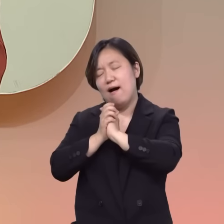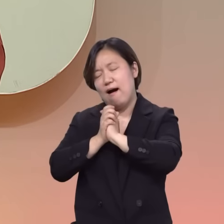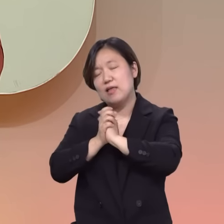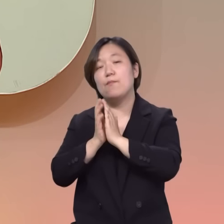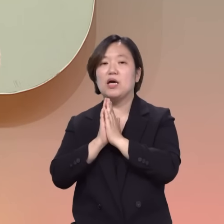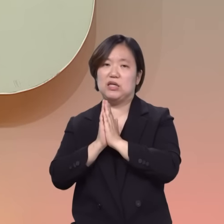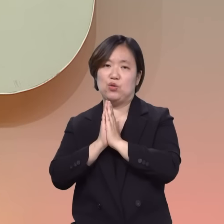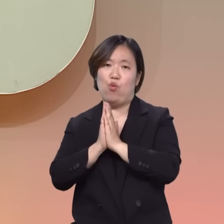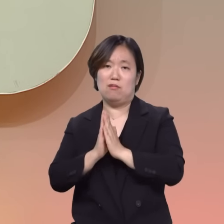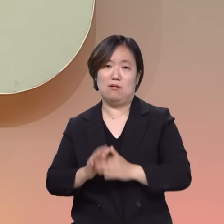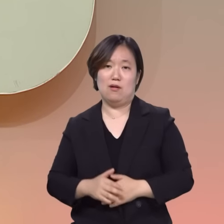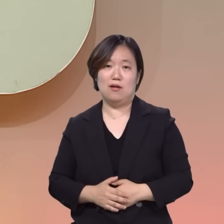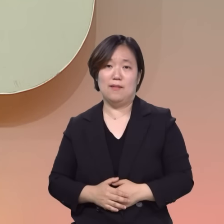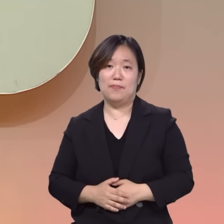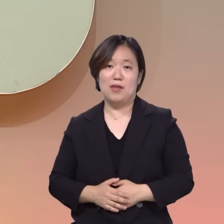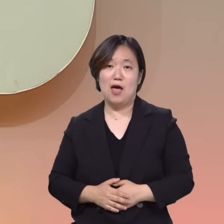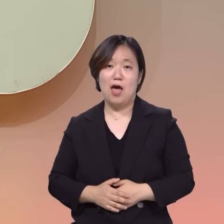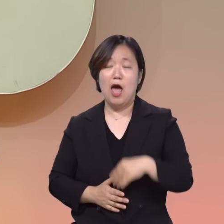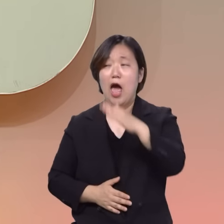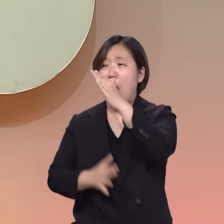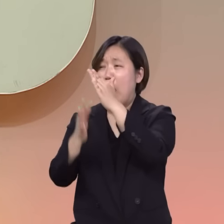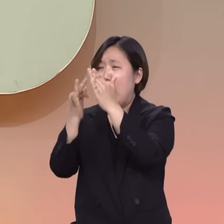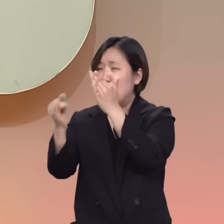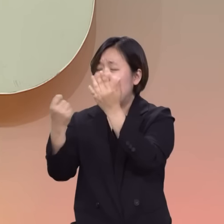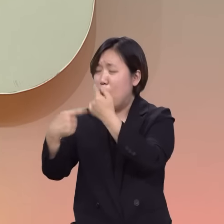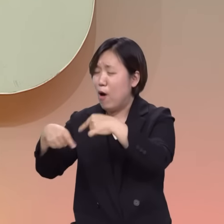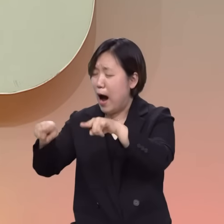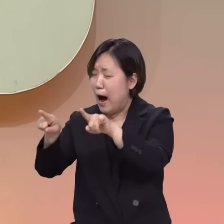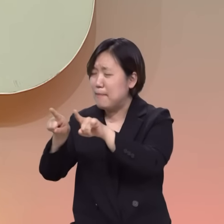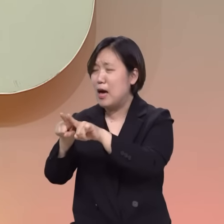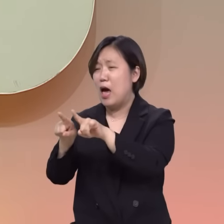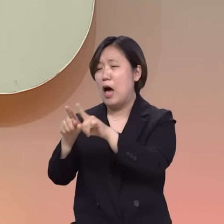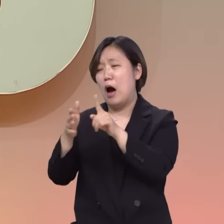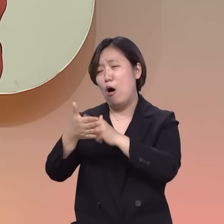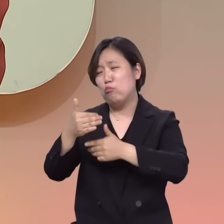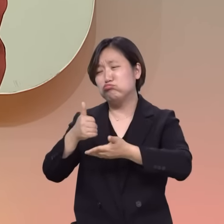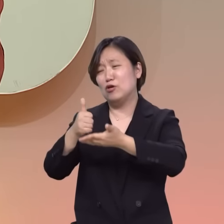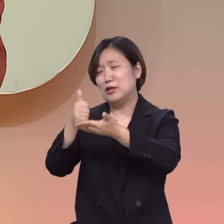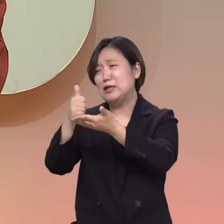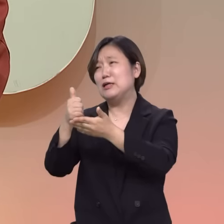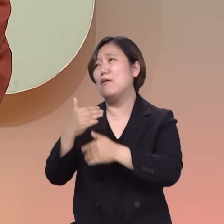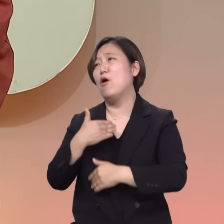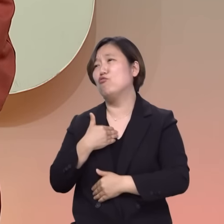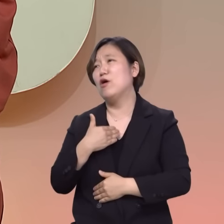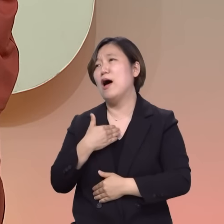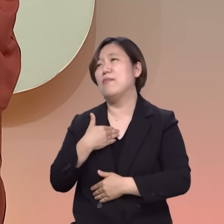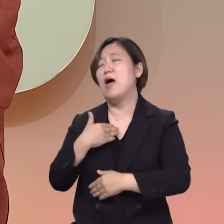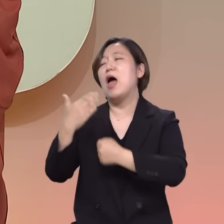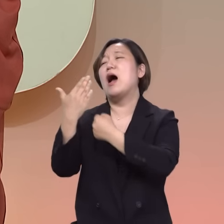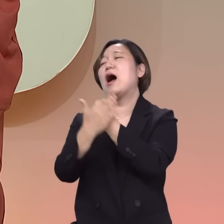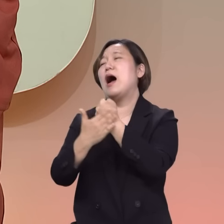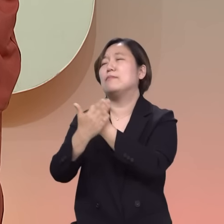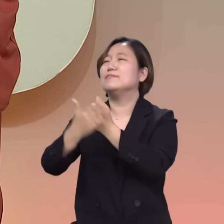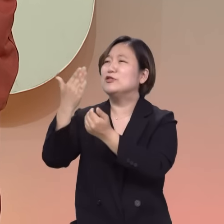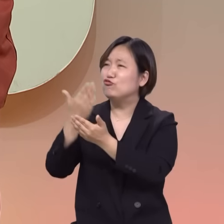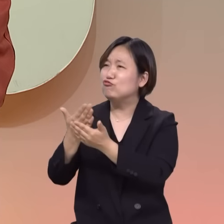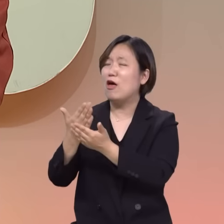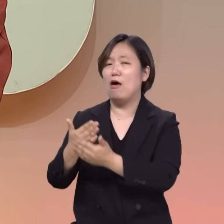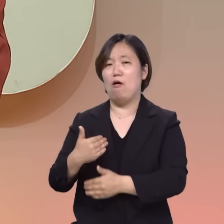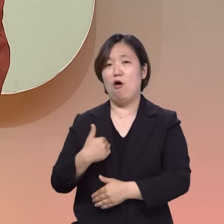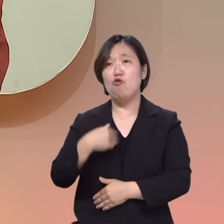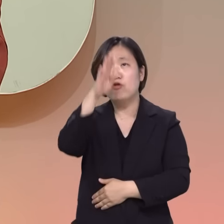온 가족이 다 함께 부처님 부처님 우리들에게 가피를 주소서 부처님이